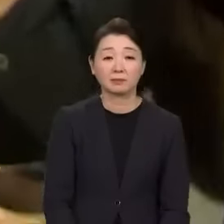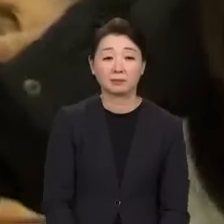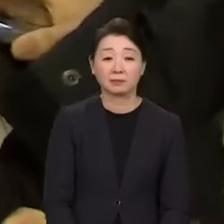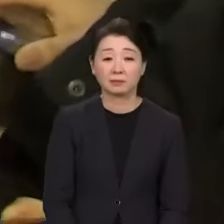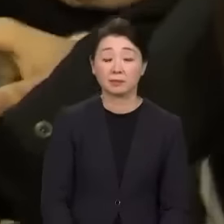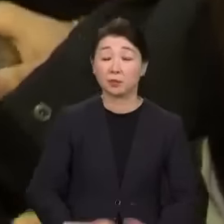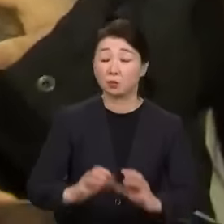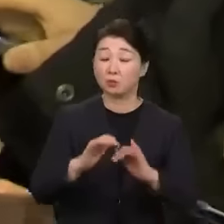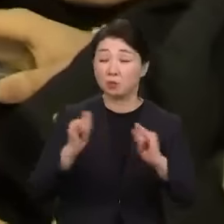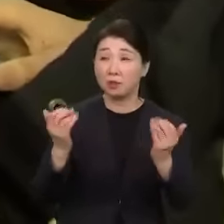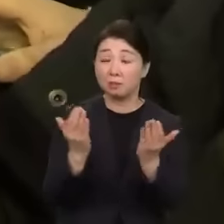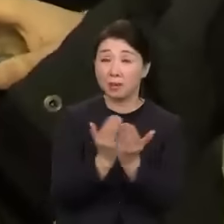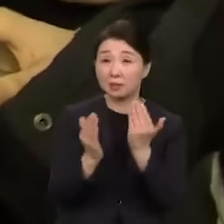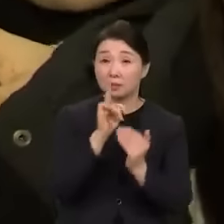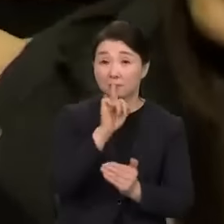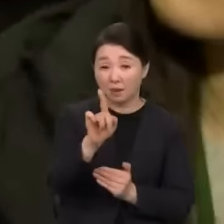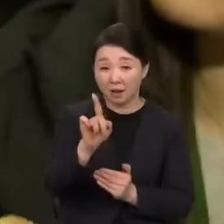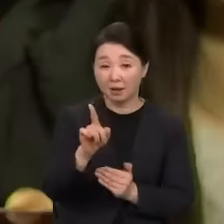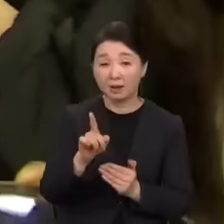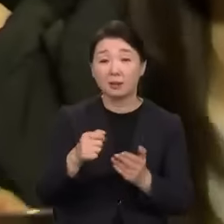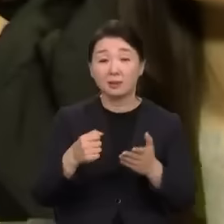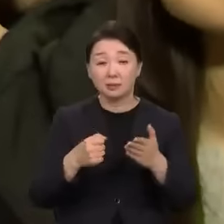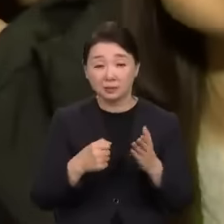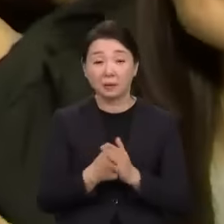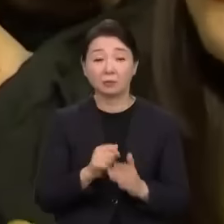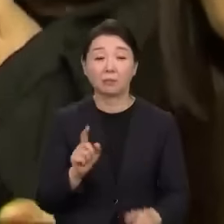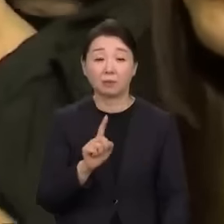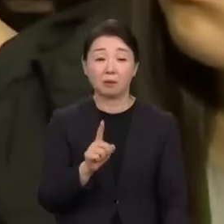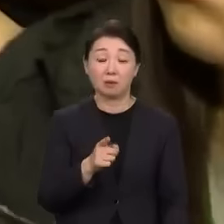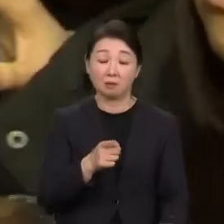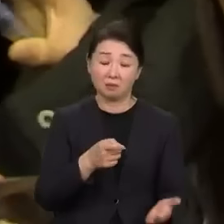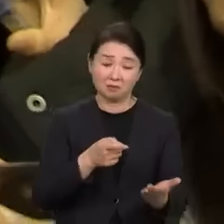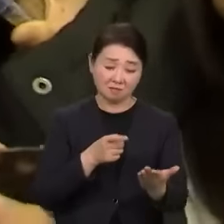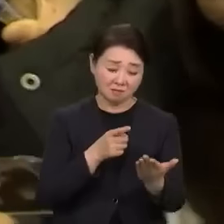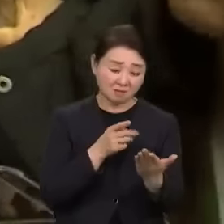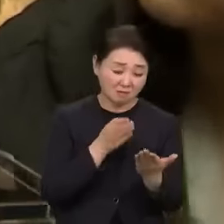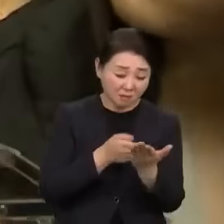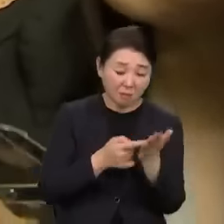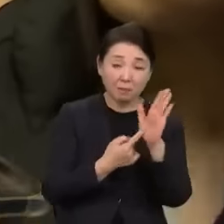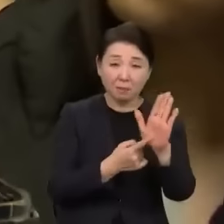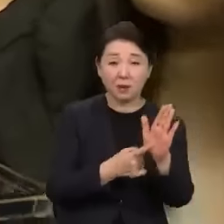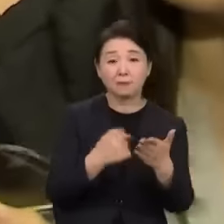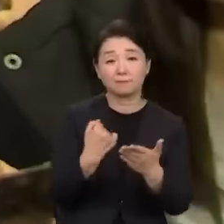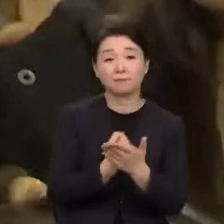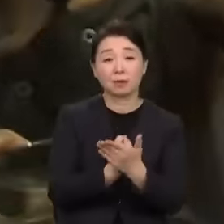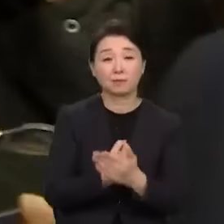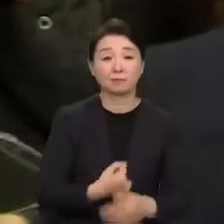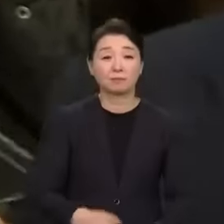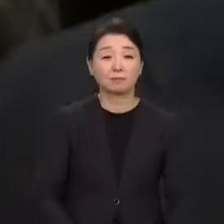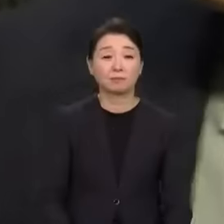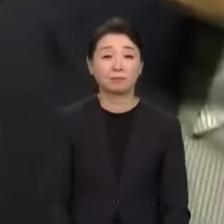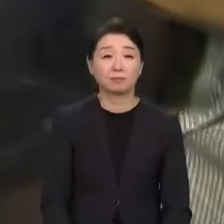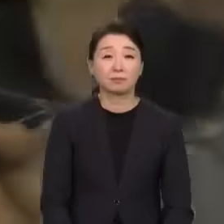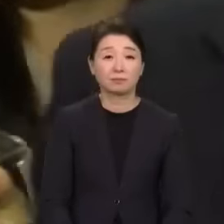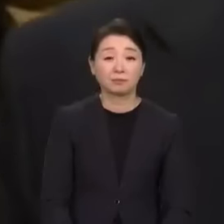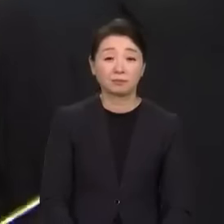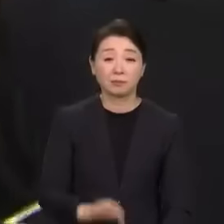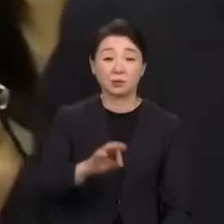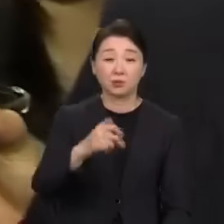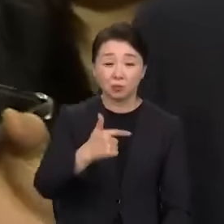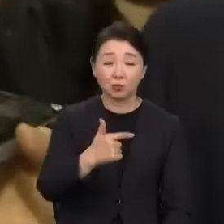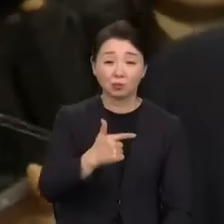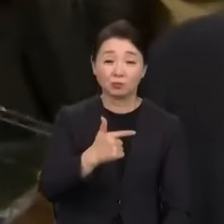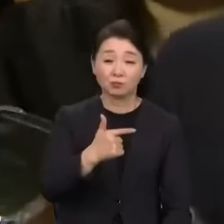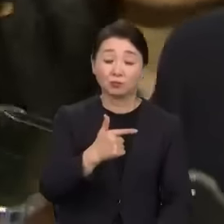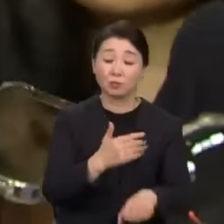운에 맞지 않는 부적절한 발언들이 언급된 것에 대해서 매우 유감을 하고요 어 상명이 좀